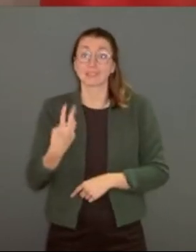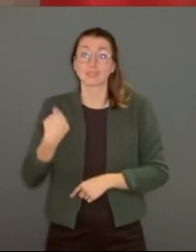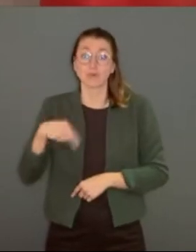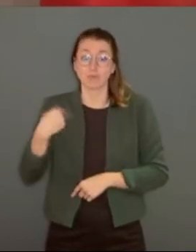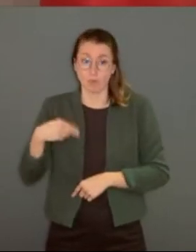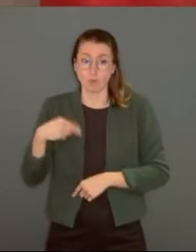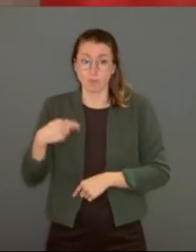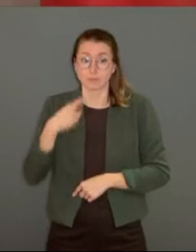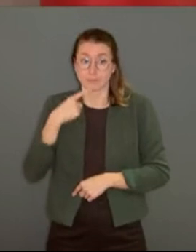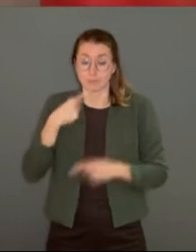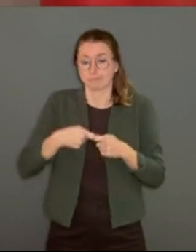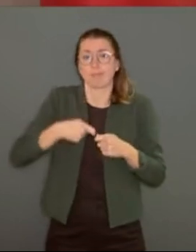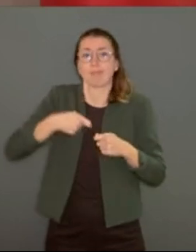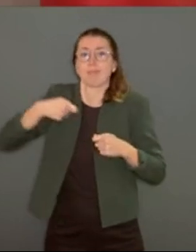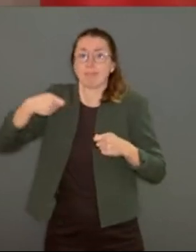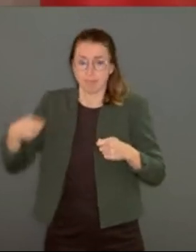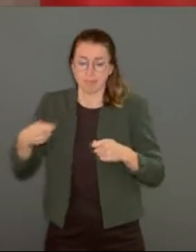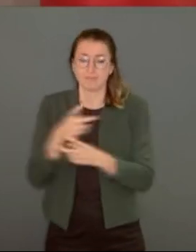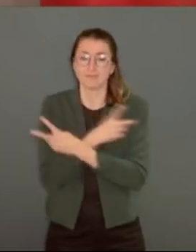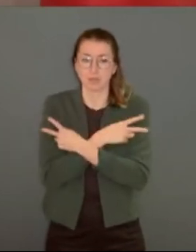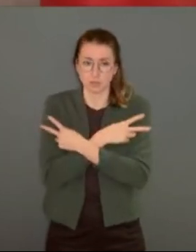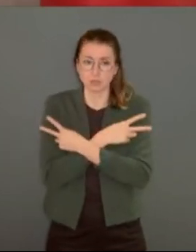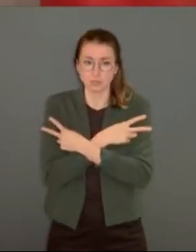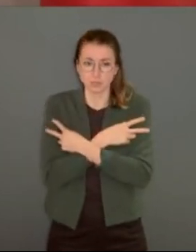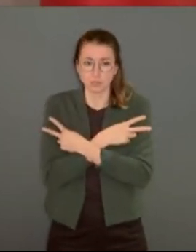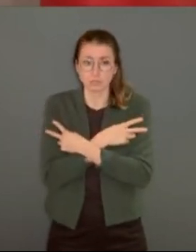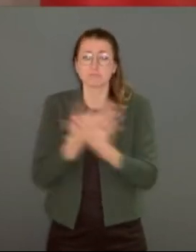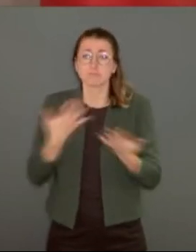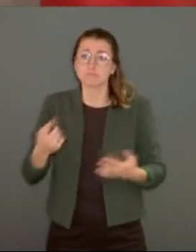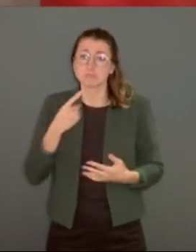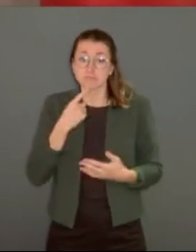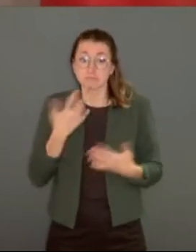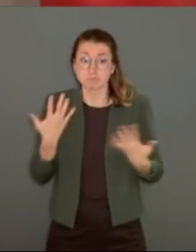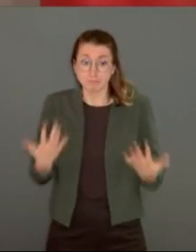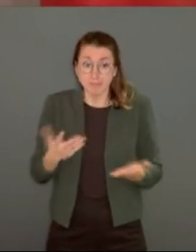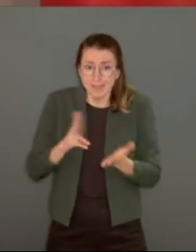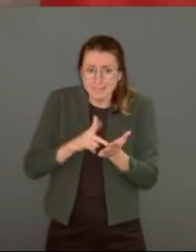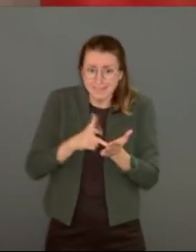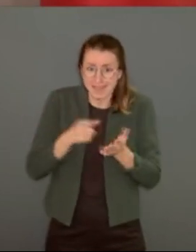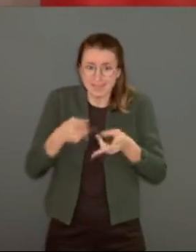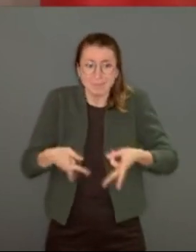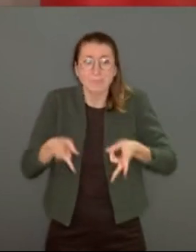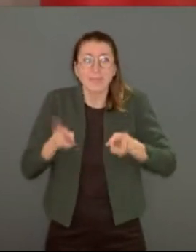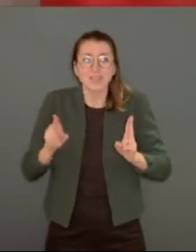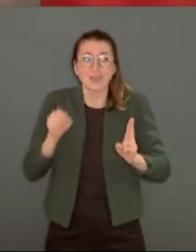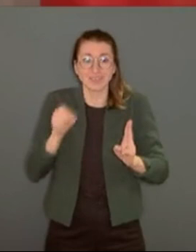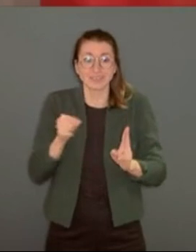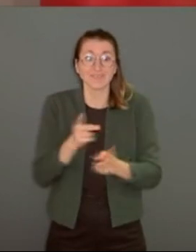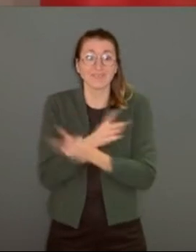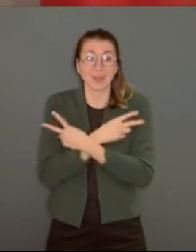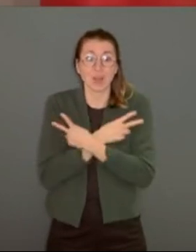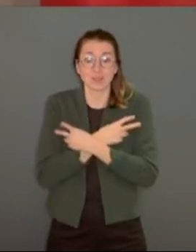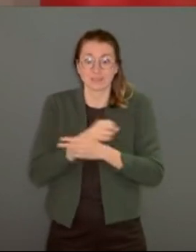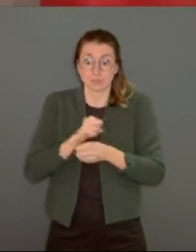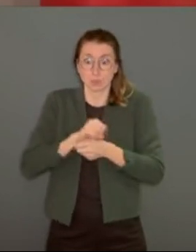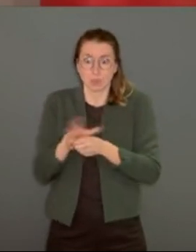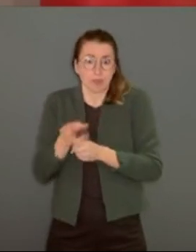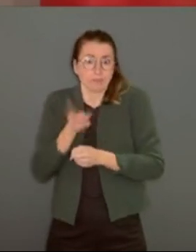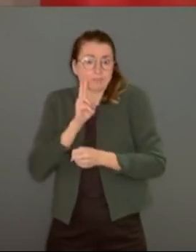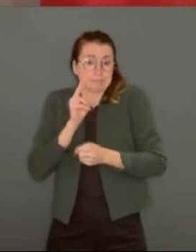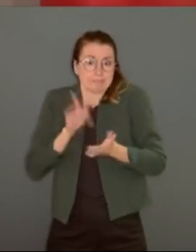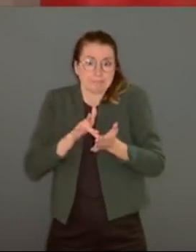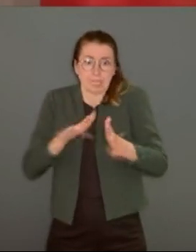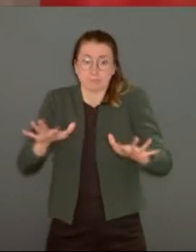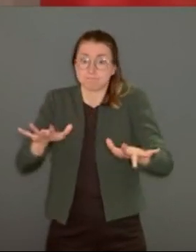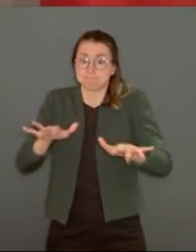qu'on va avoir une période plus longue pour tenter de freiner la contamination et la propagation du virus.